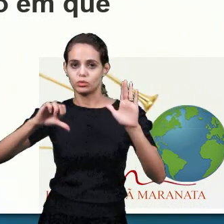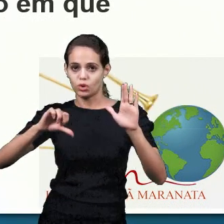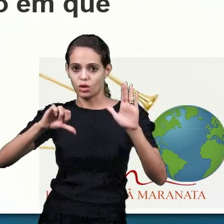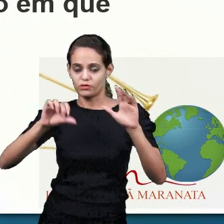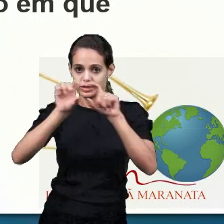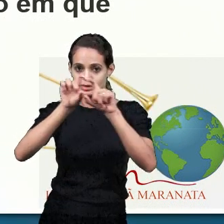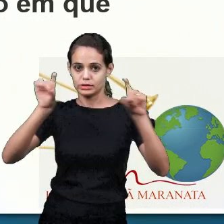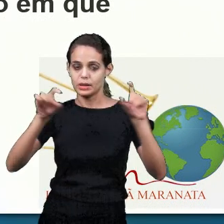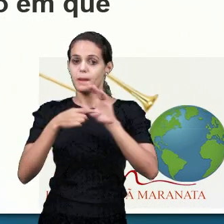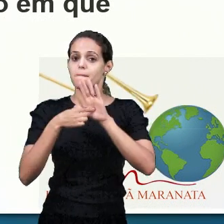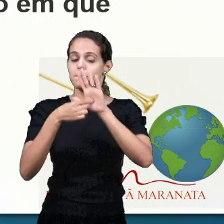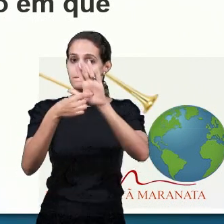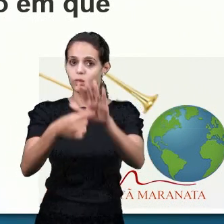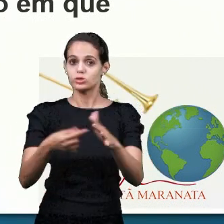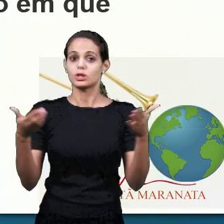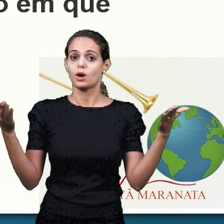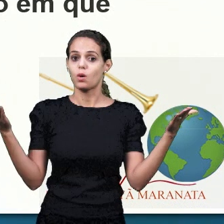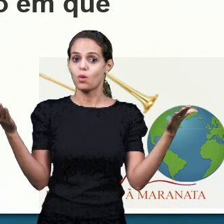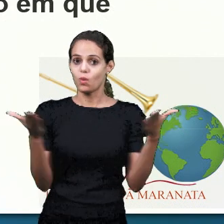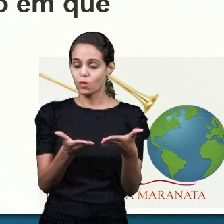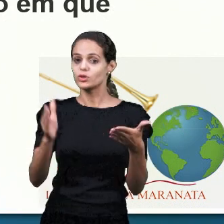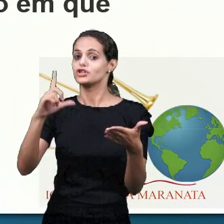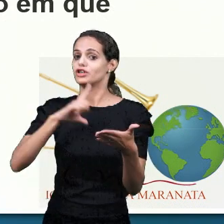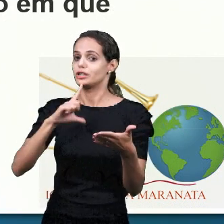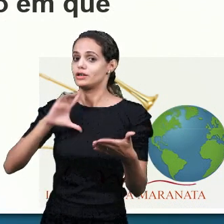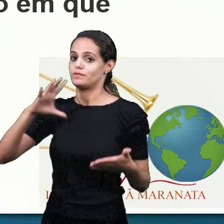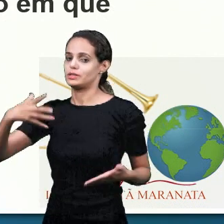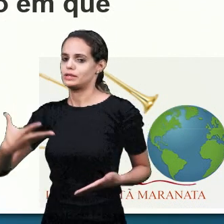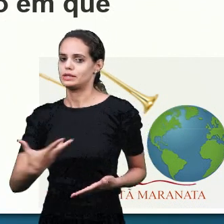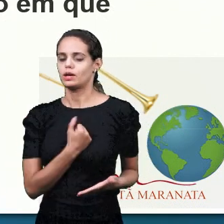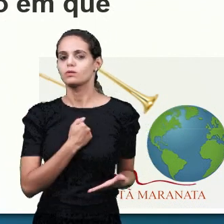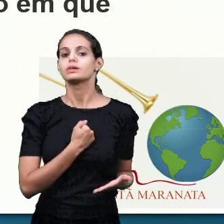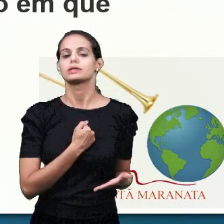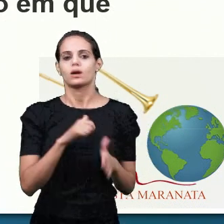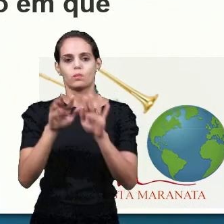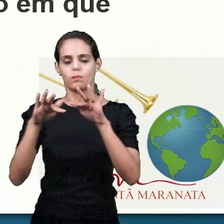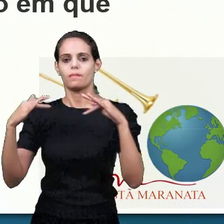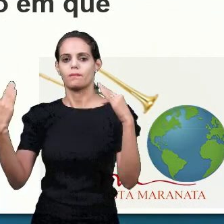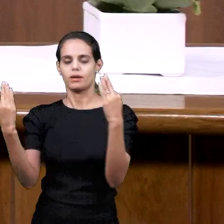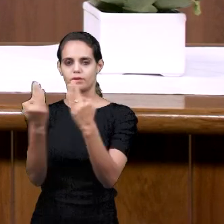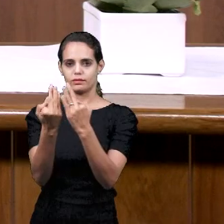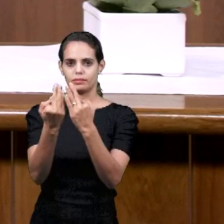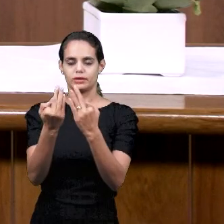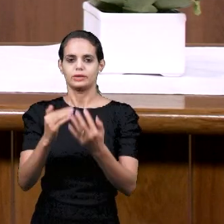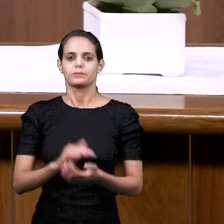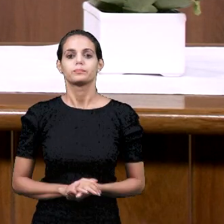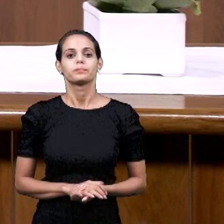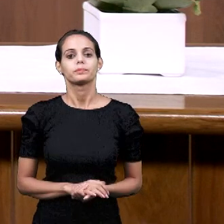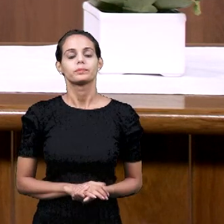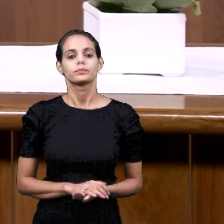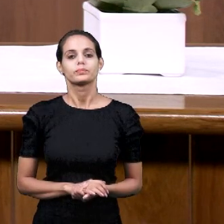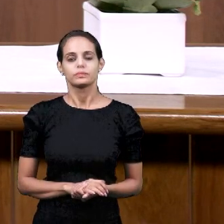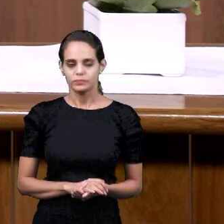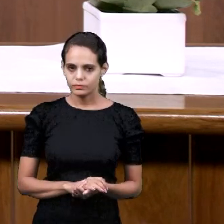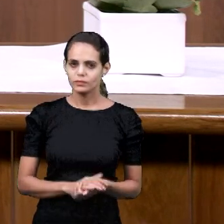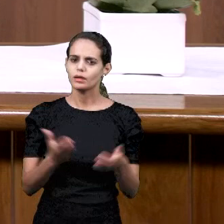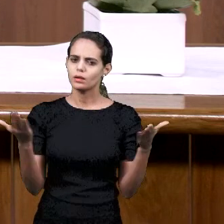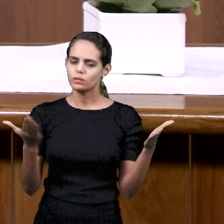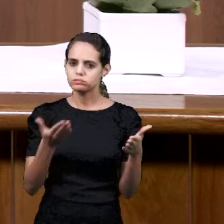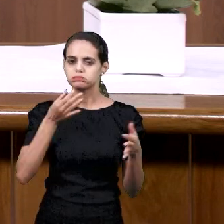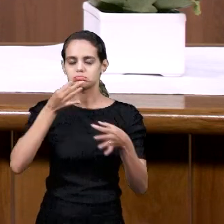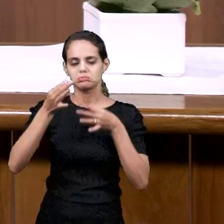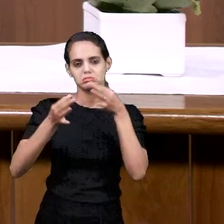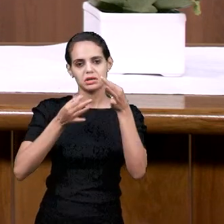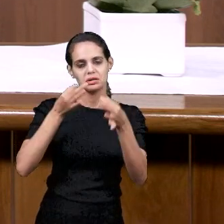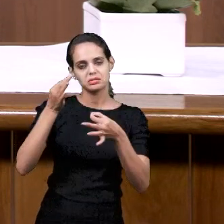maison. Luc 19, verset 9. Donc, ce sont des suggestions, des thématiques qui peuvent être